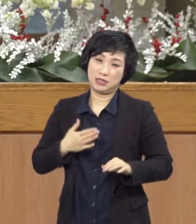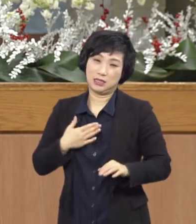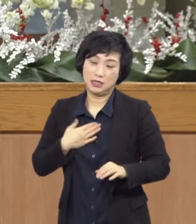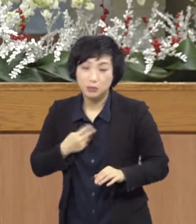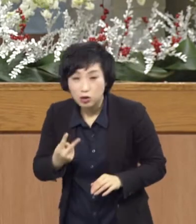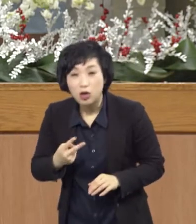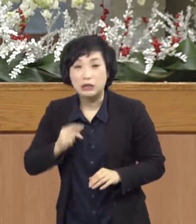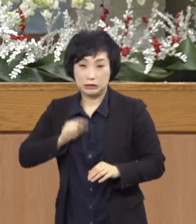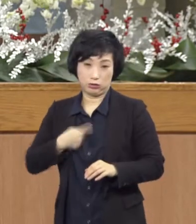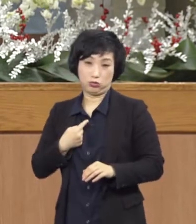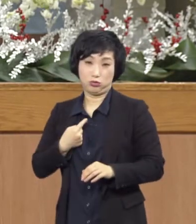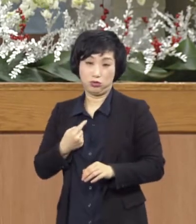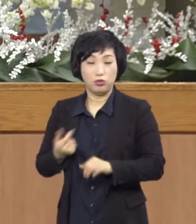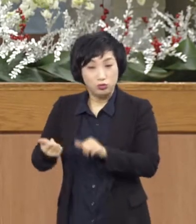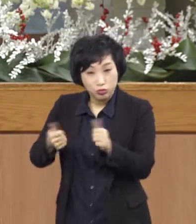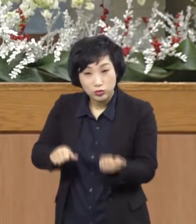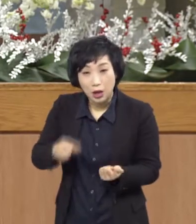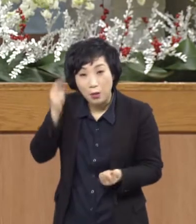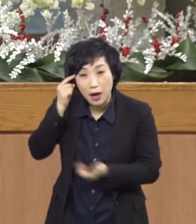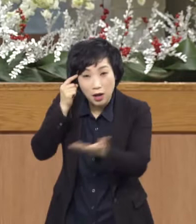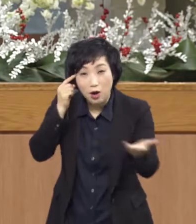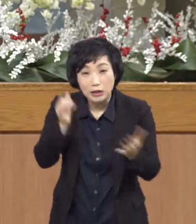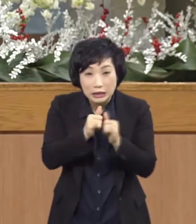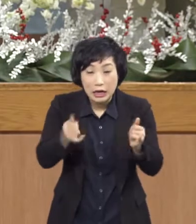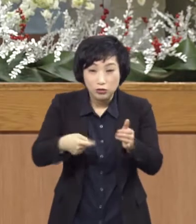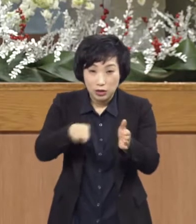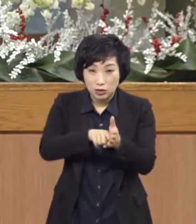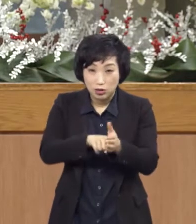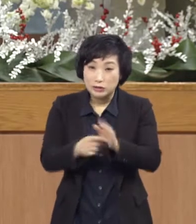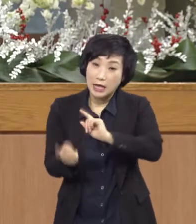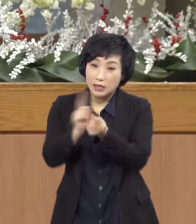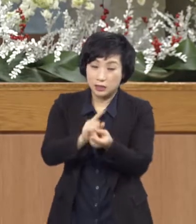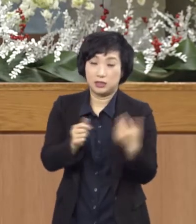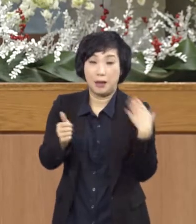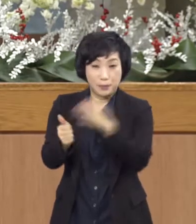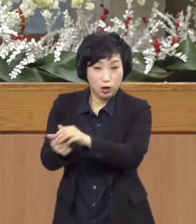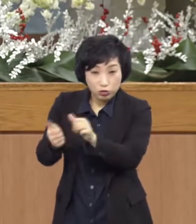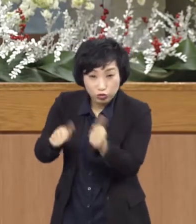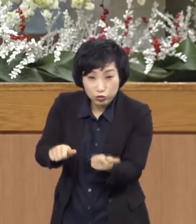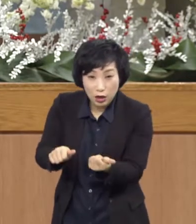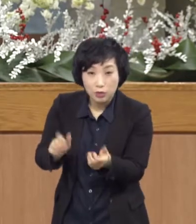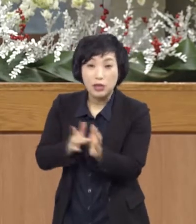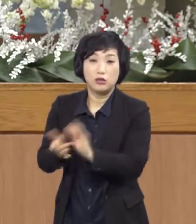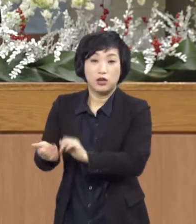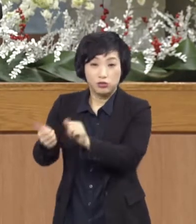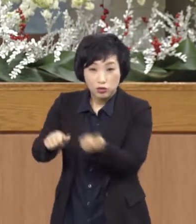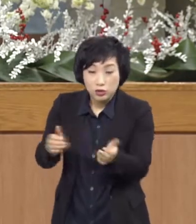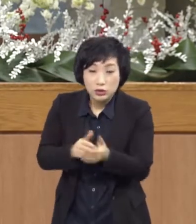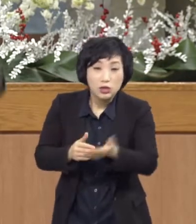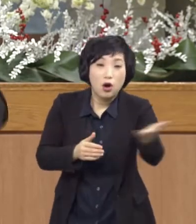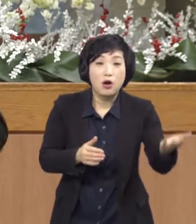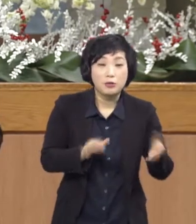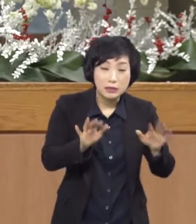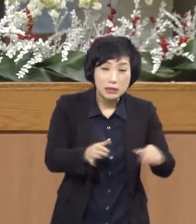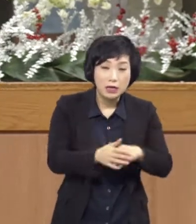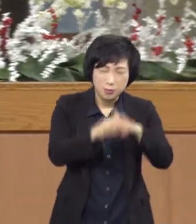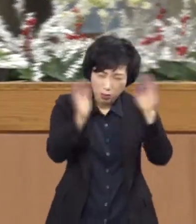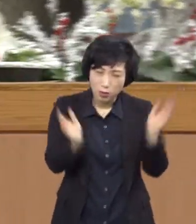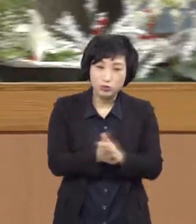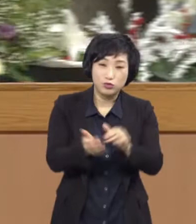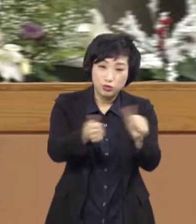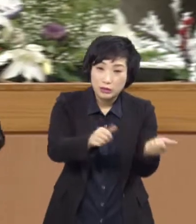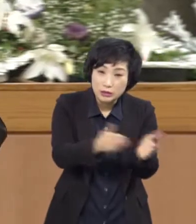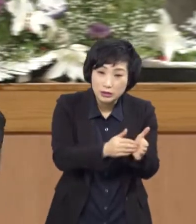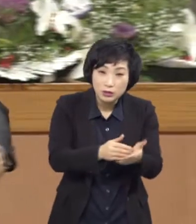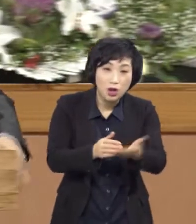대신 죽는다. 내가 죽는 순간에 너희 죽음은 끝나버렸다. 너는 죄와 사망에서 해방되어버렸다.